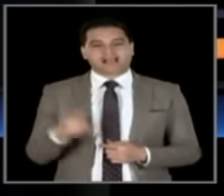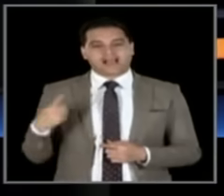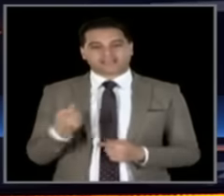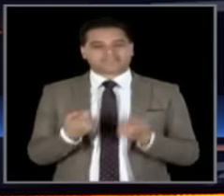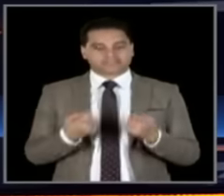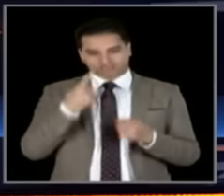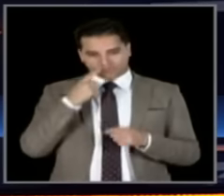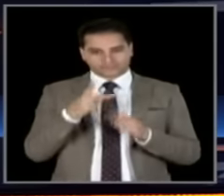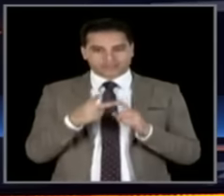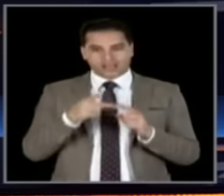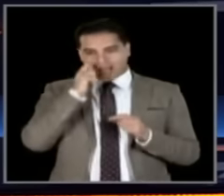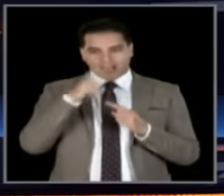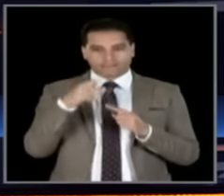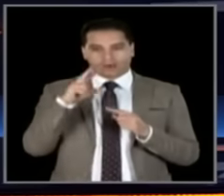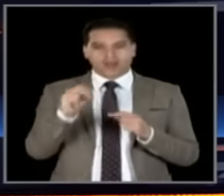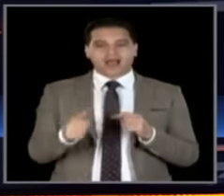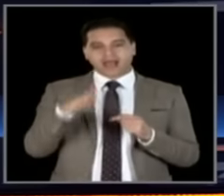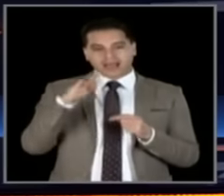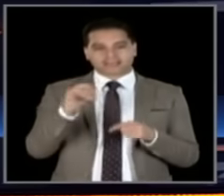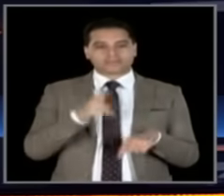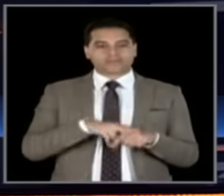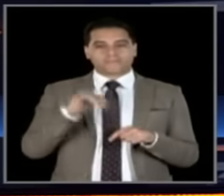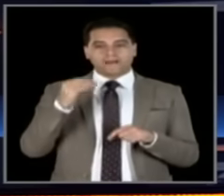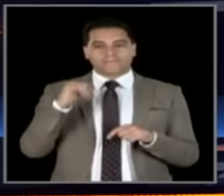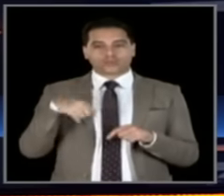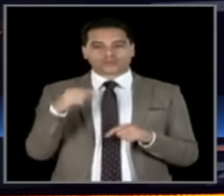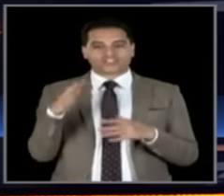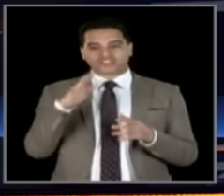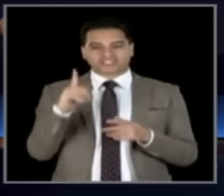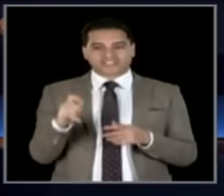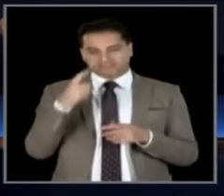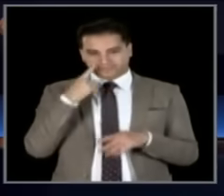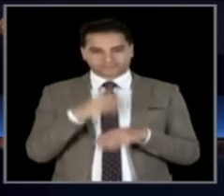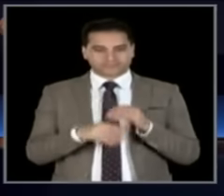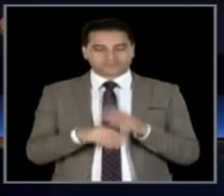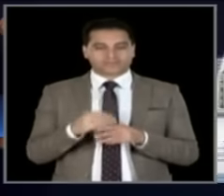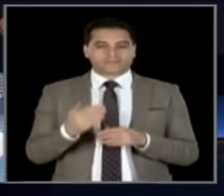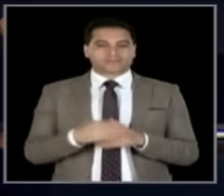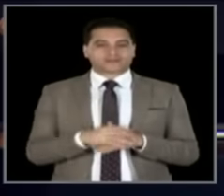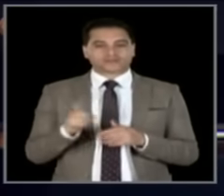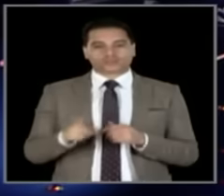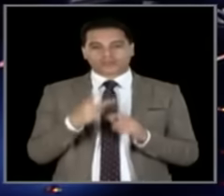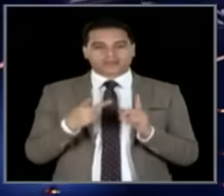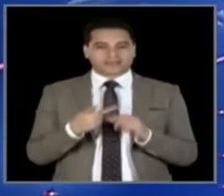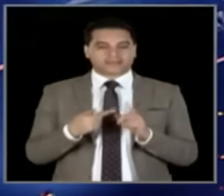مقابل. أبو القاسم، محمود شريف، محمود شريف وأبو القاسم. سؤال